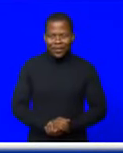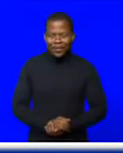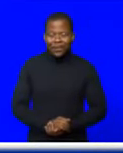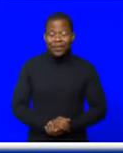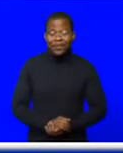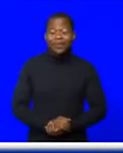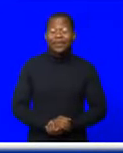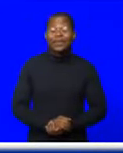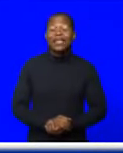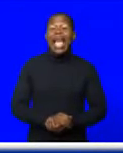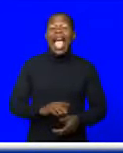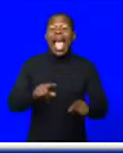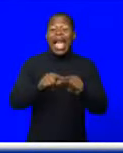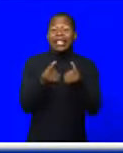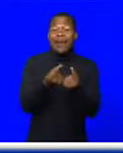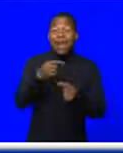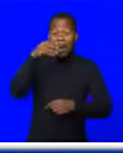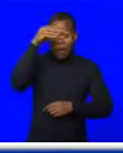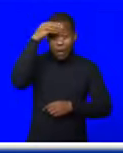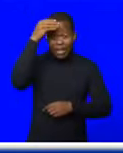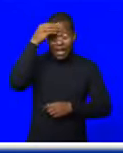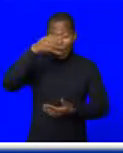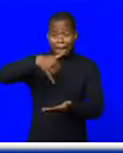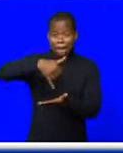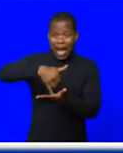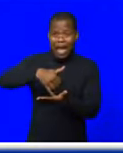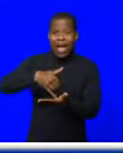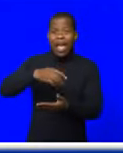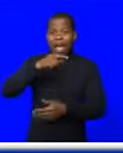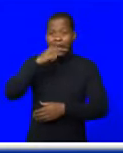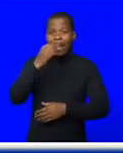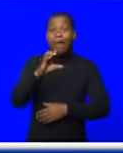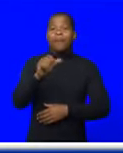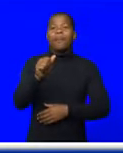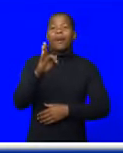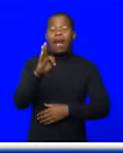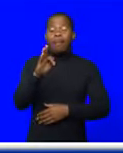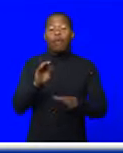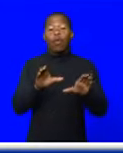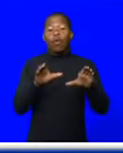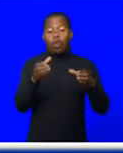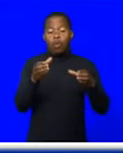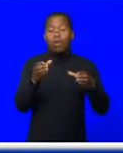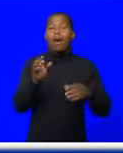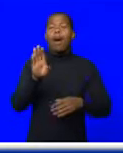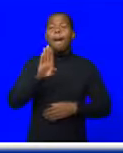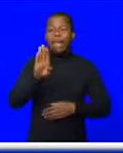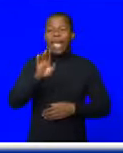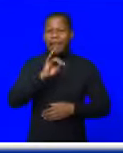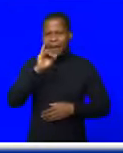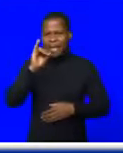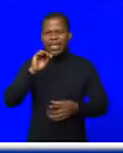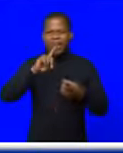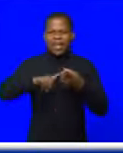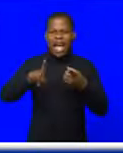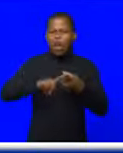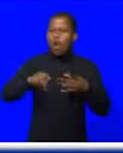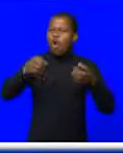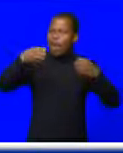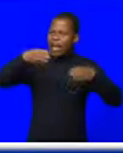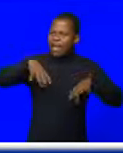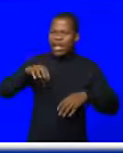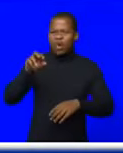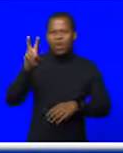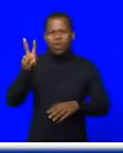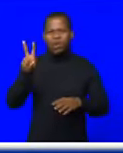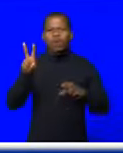Emdlalweni wokuqala weRoyal Leopards enzebeni CAF Confederations Cup ngaphasi kwa-Group B akwahambi ke kahle ngoba iRoyal Leopards ikhale